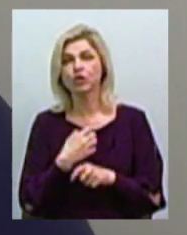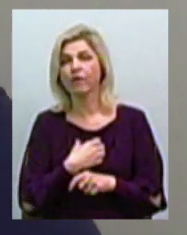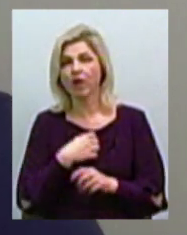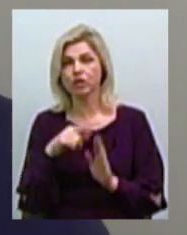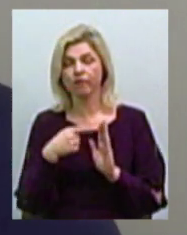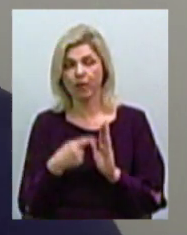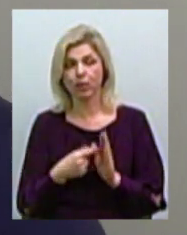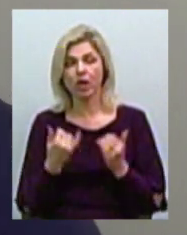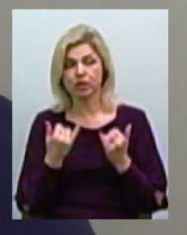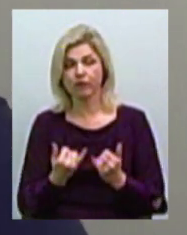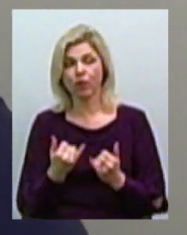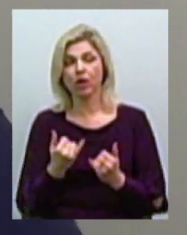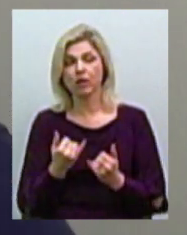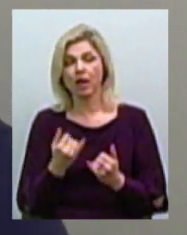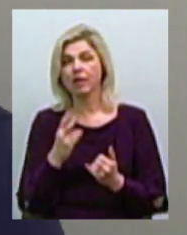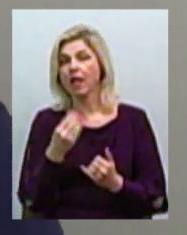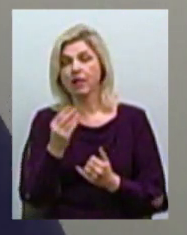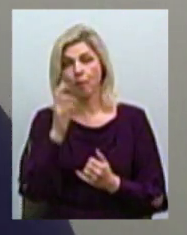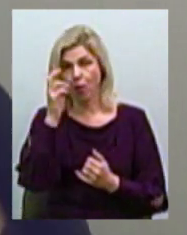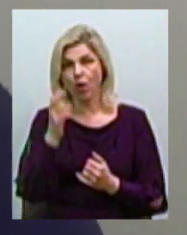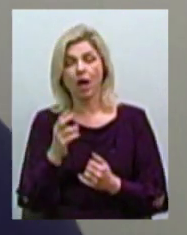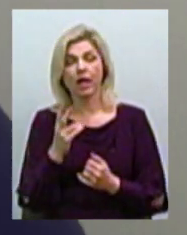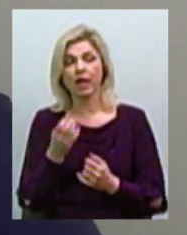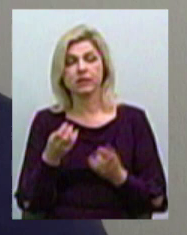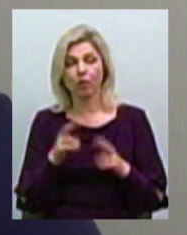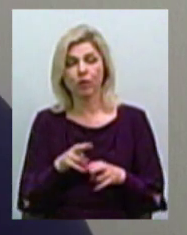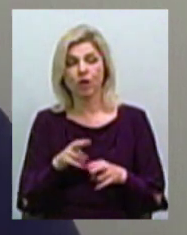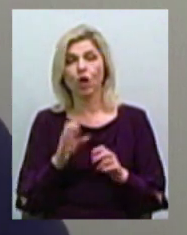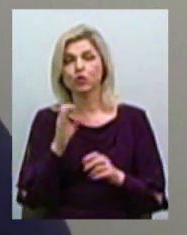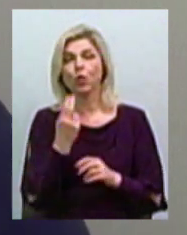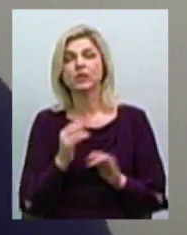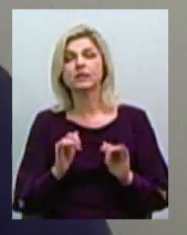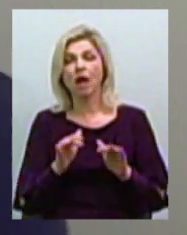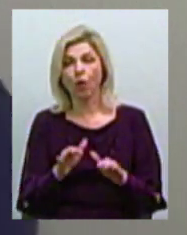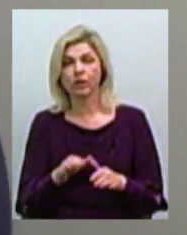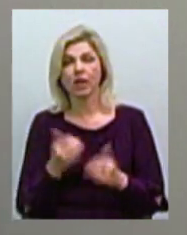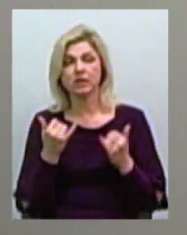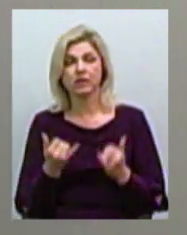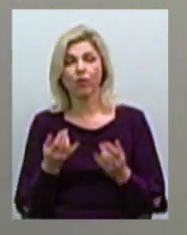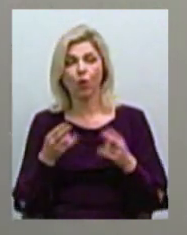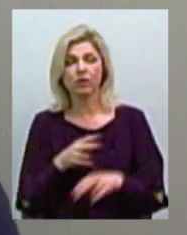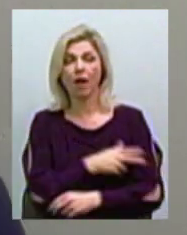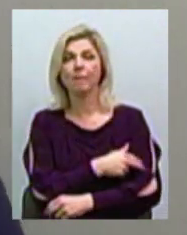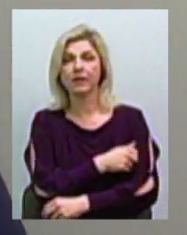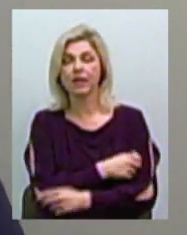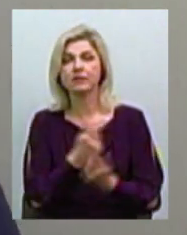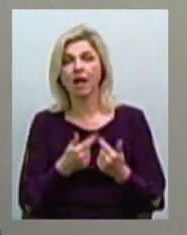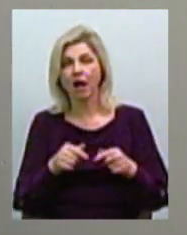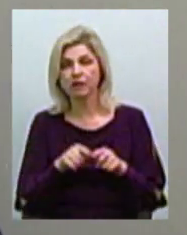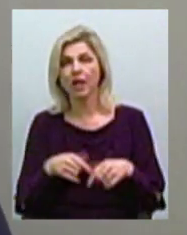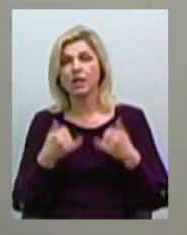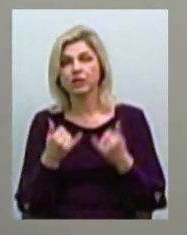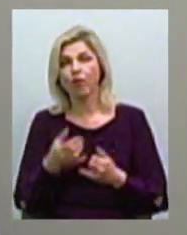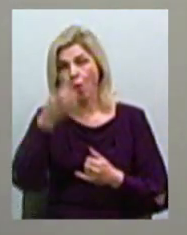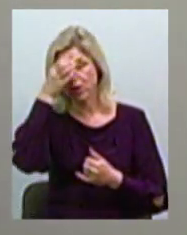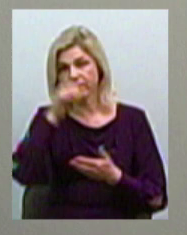сорвемо це все, да, з вашою допомогою, не дай Бог. І сьогодні залишаються соціальні заходи, сьогодні залишаються медицинские заклады. Сегодня останется освіта